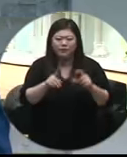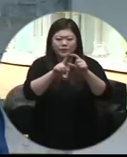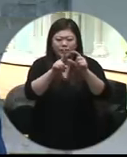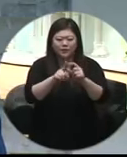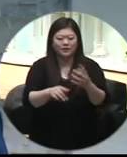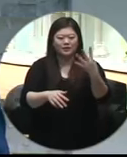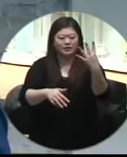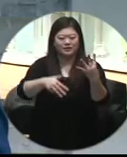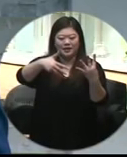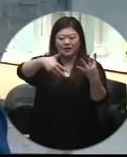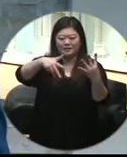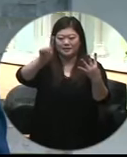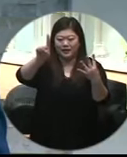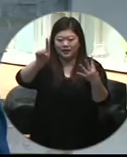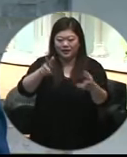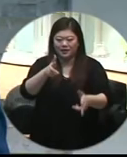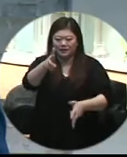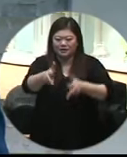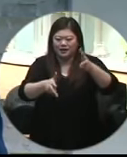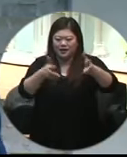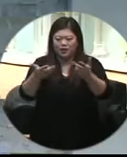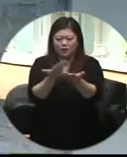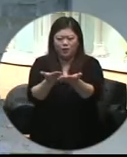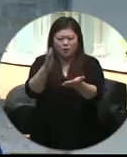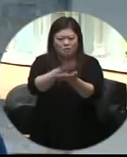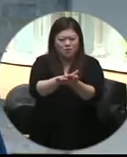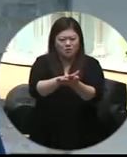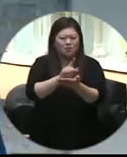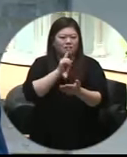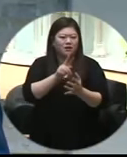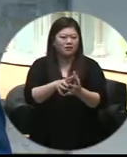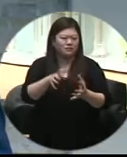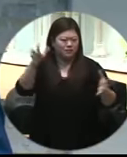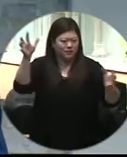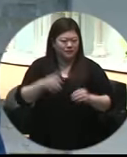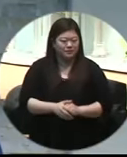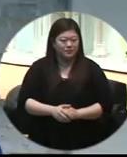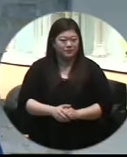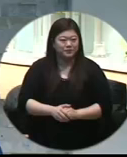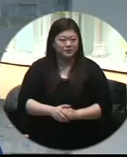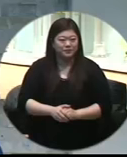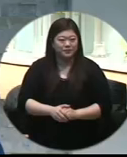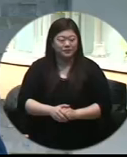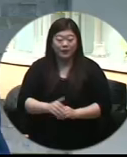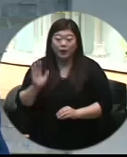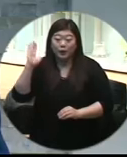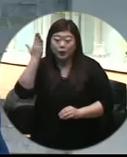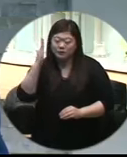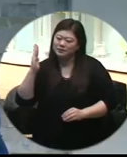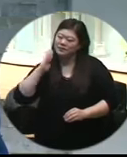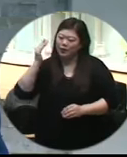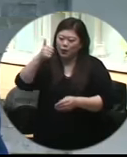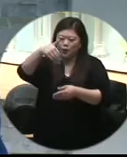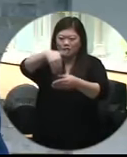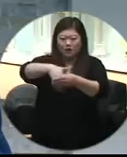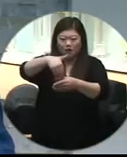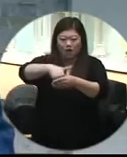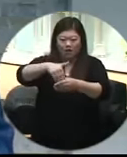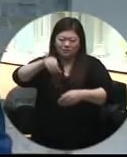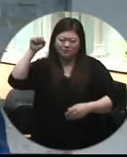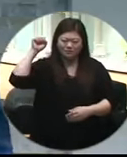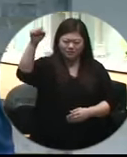말이 자주 나오죠. 대선 후보들도 이 부분의 공약을 강조하고 있습니다.